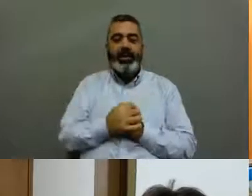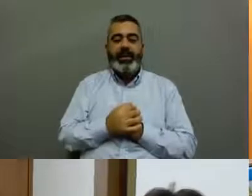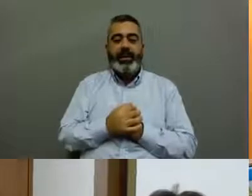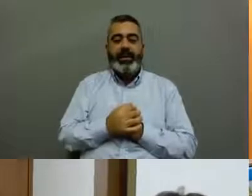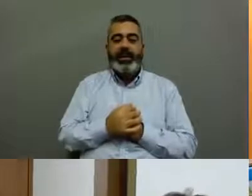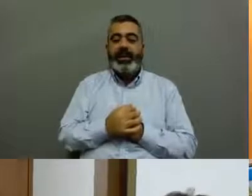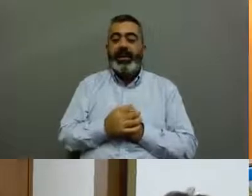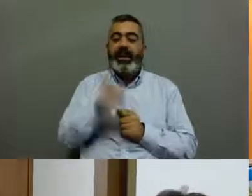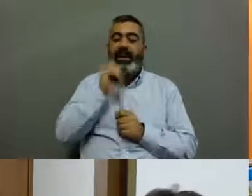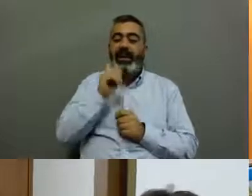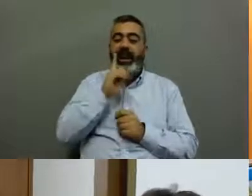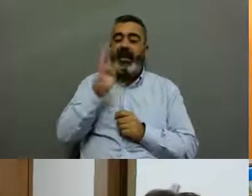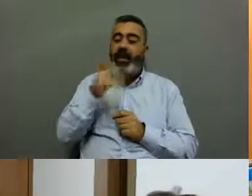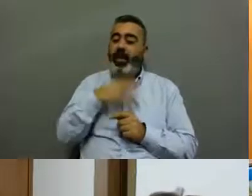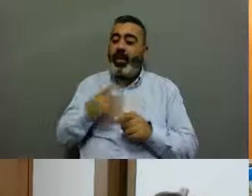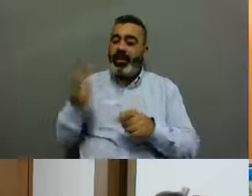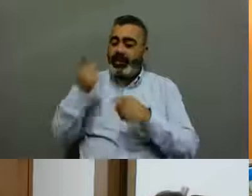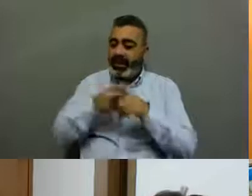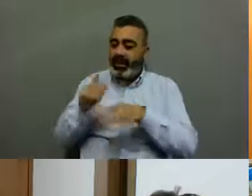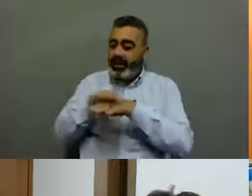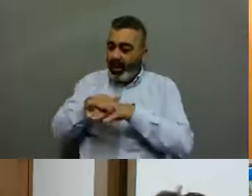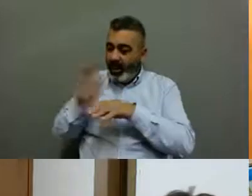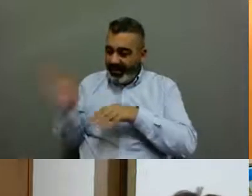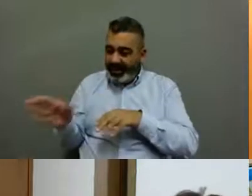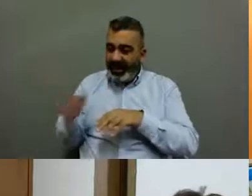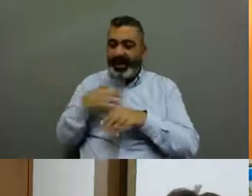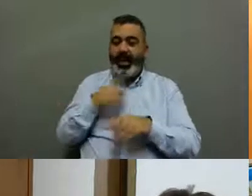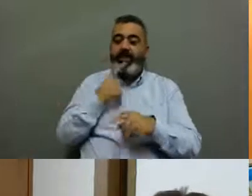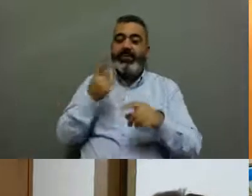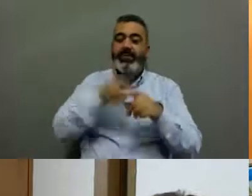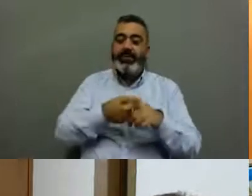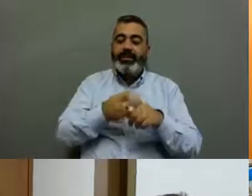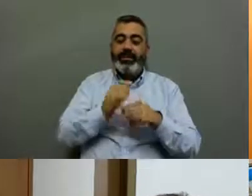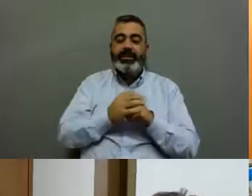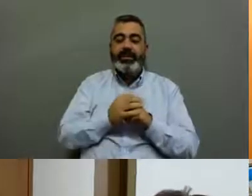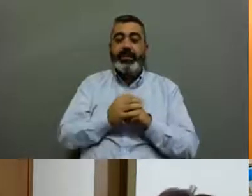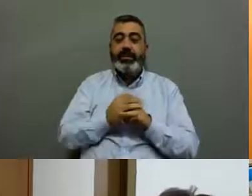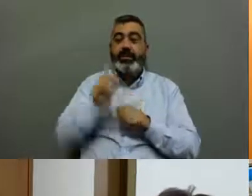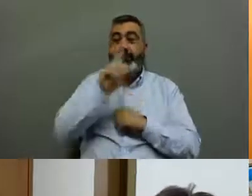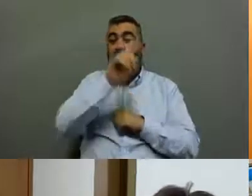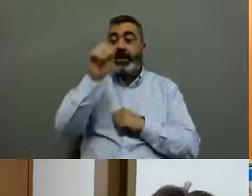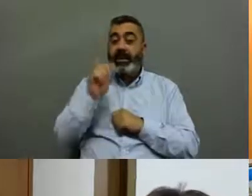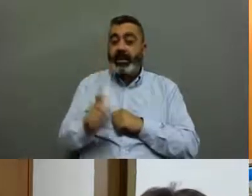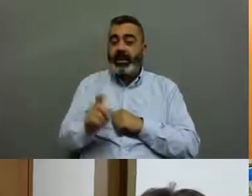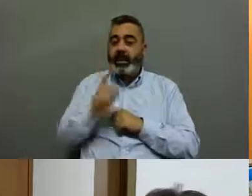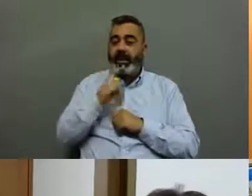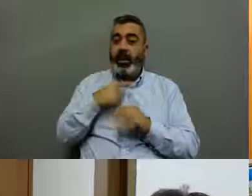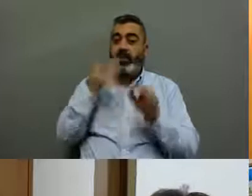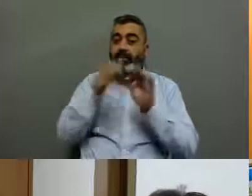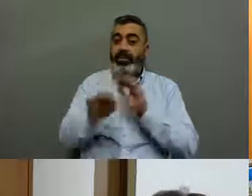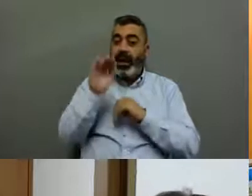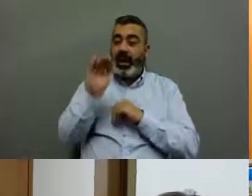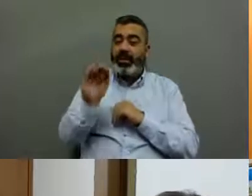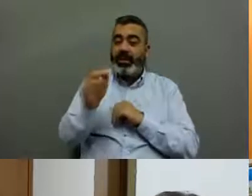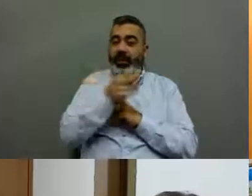Να προσθέσω λίγο, κυρία Κατσιγιάννη, συγγνώμη. Ίσως θα μπορούσα να θέσω το ερώτημα στην